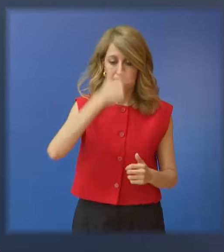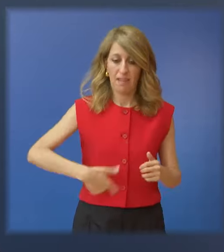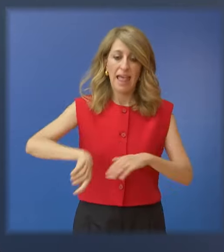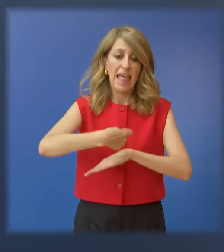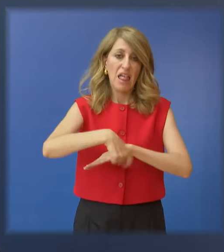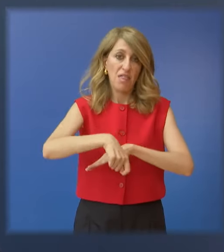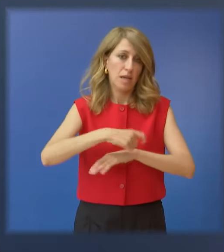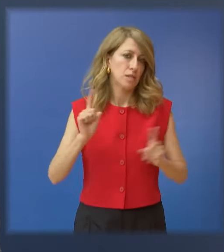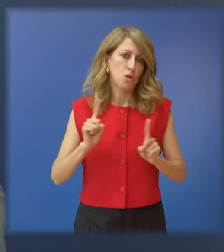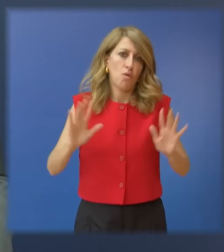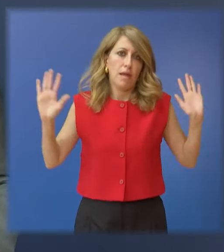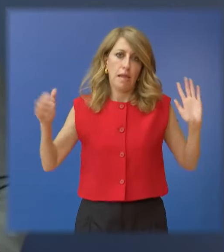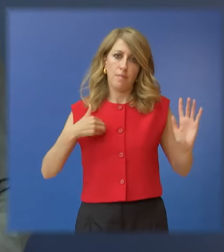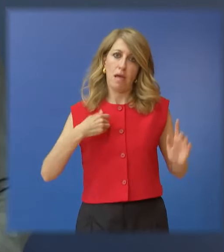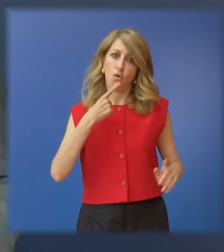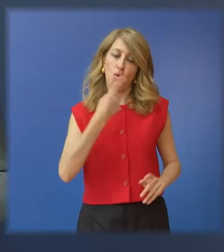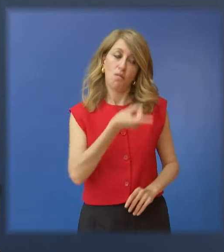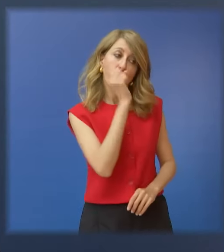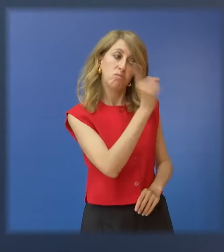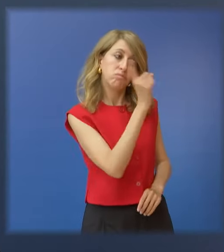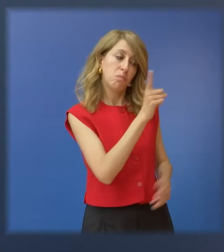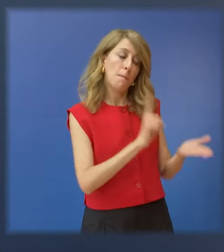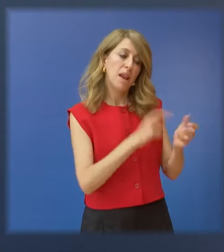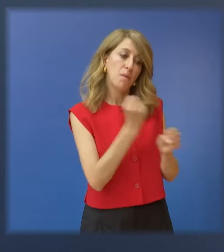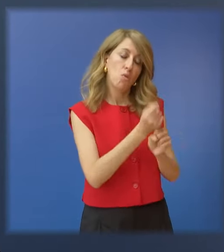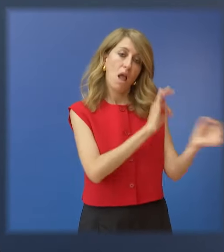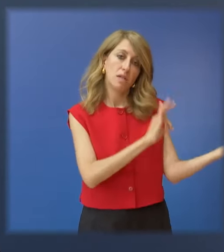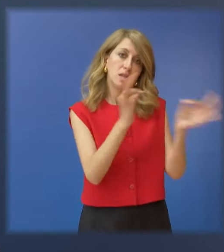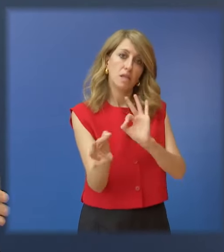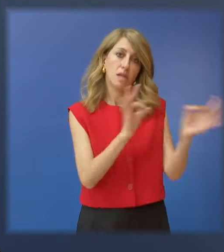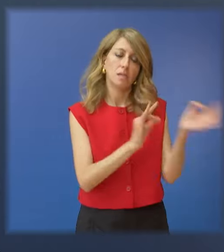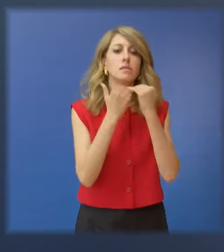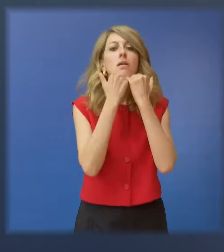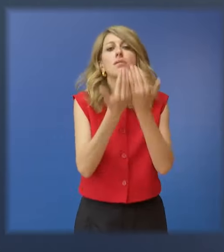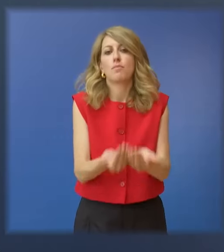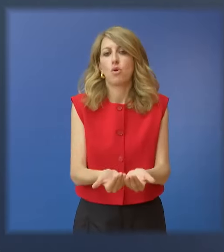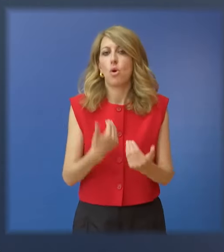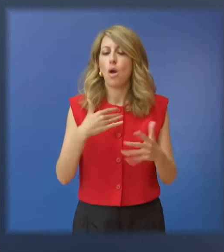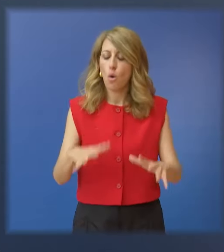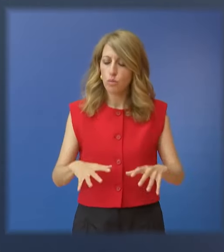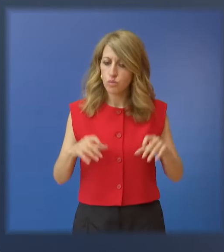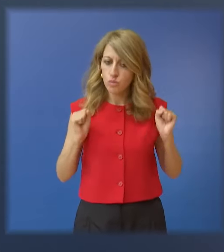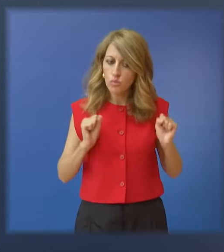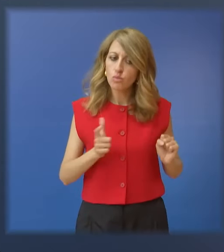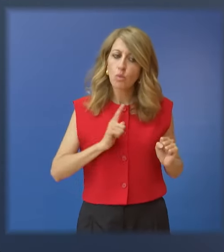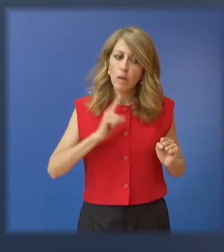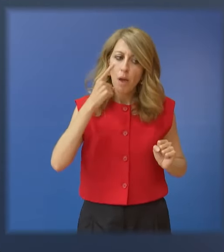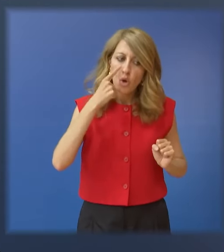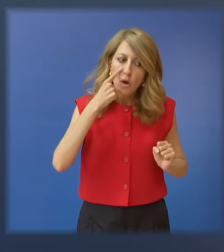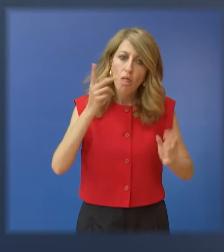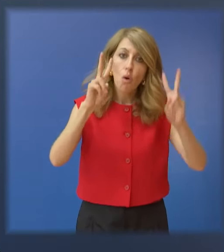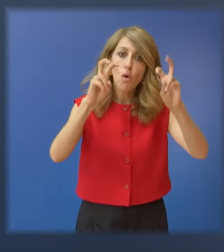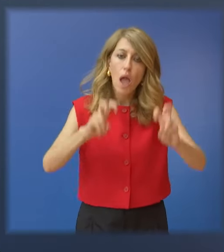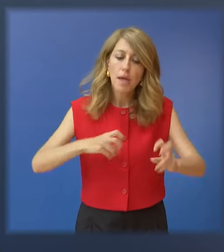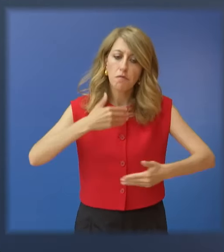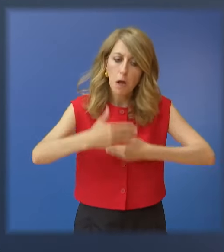του περιμένουμε να προχωρήσει η έρευνα να εξελιχθεί η έρευνα ε νομίζω ότι το έχουμε δείξει σε πάρα πάρα